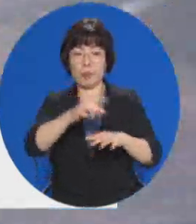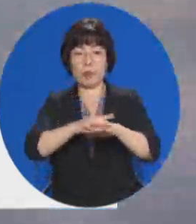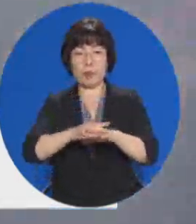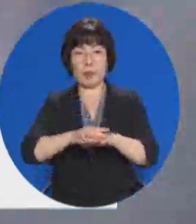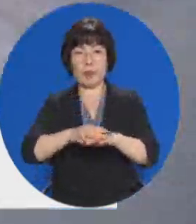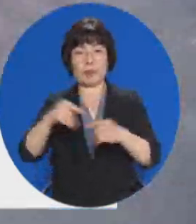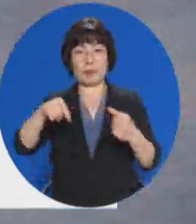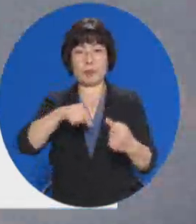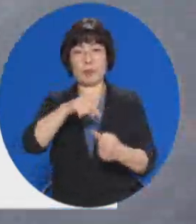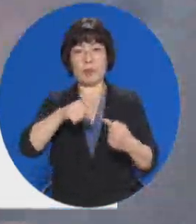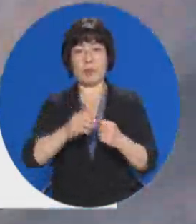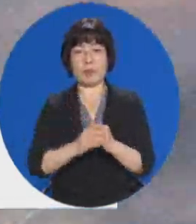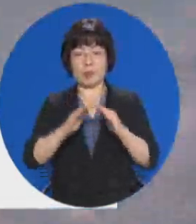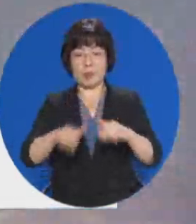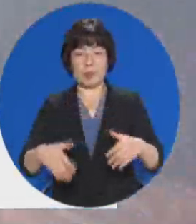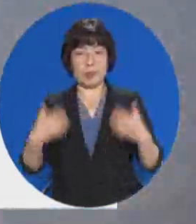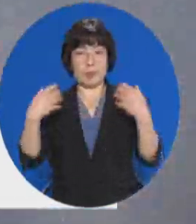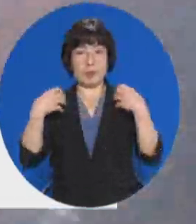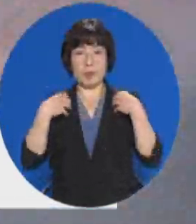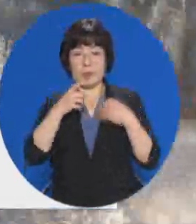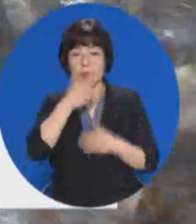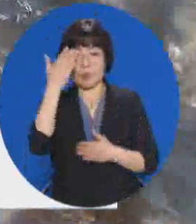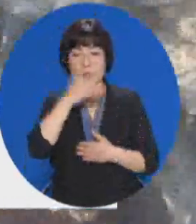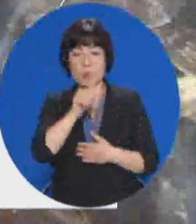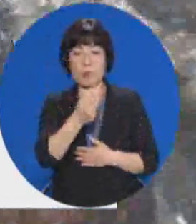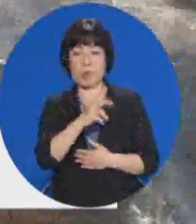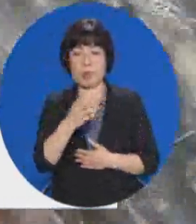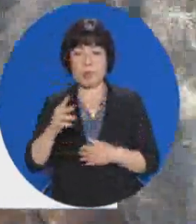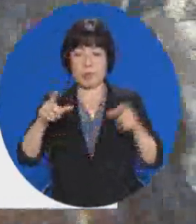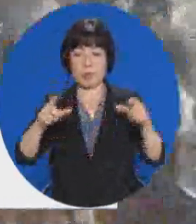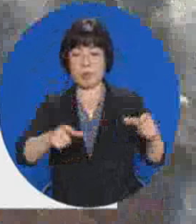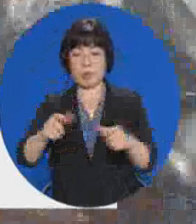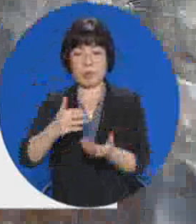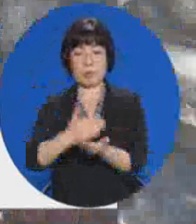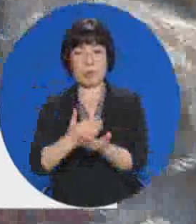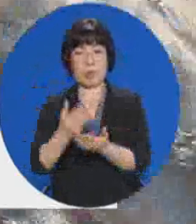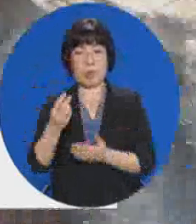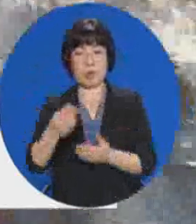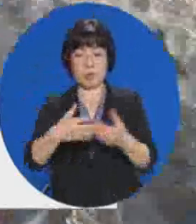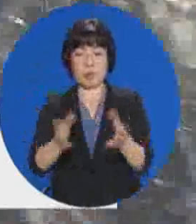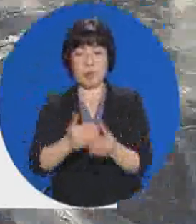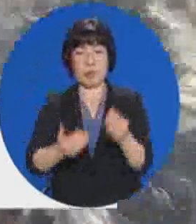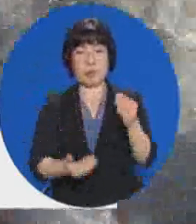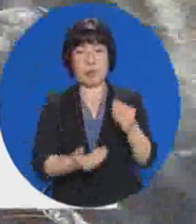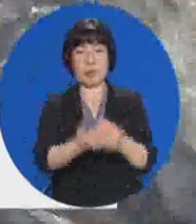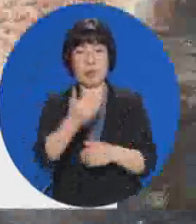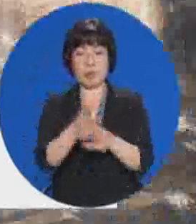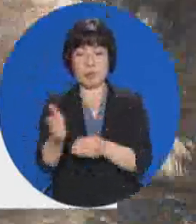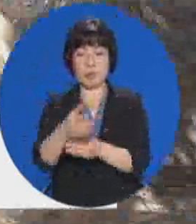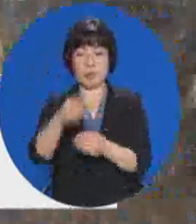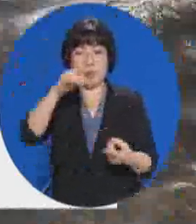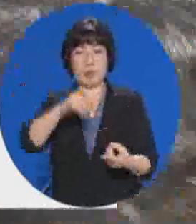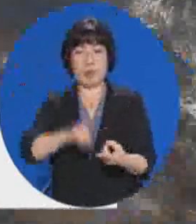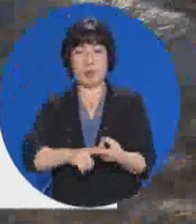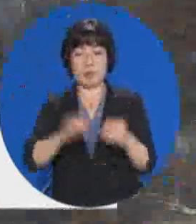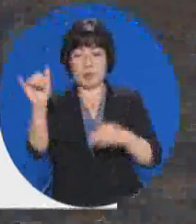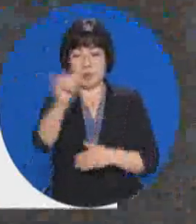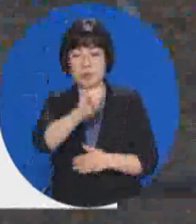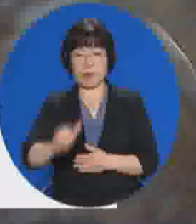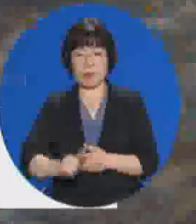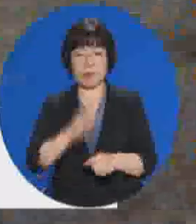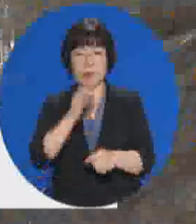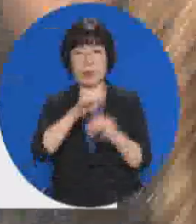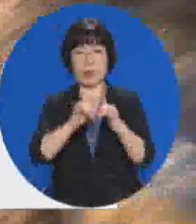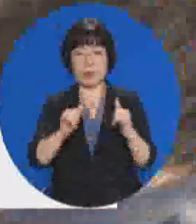운영합니다. 전라남도는 여수 화태 등 도내 18개 어촌계에서 생산하고 있는 수산물을 전국의